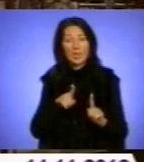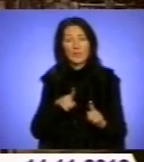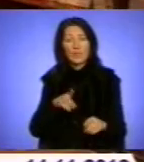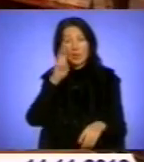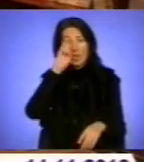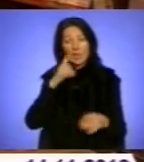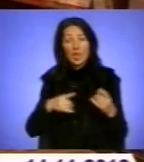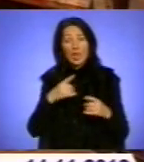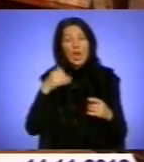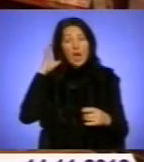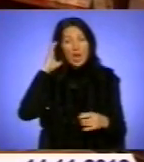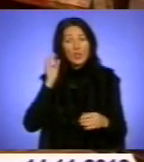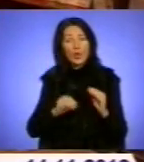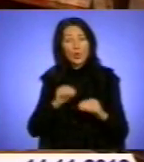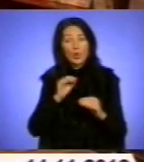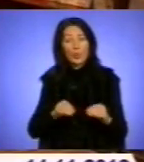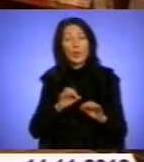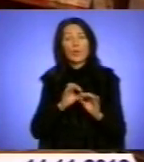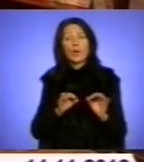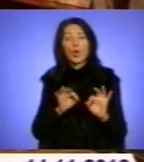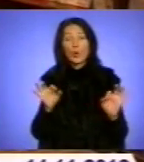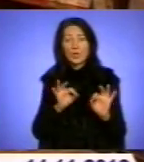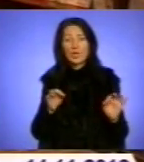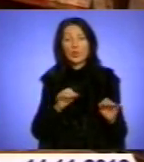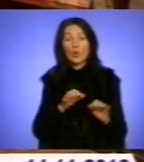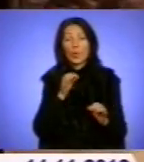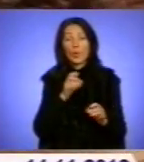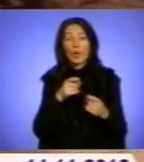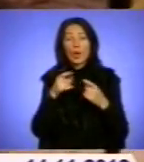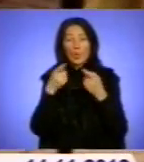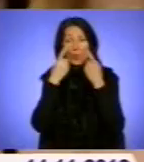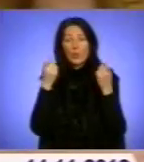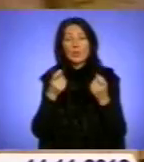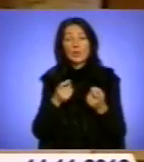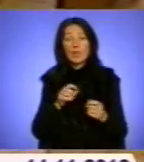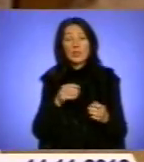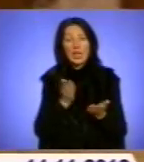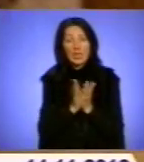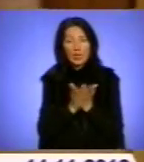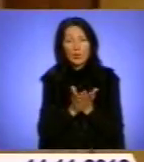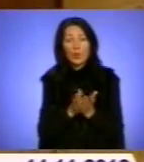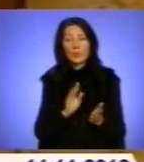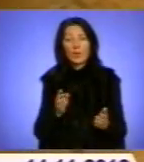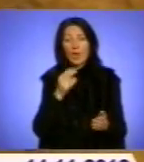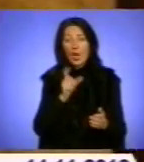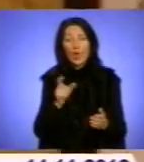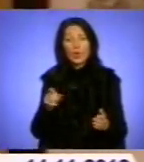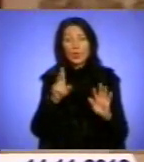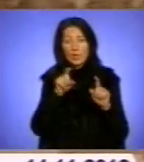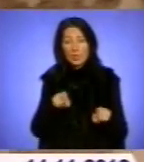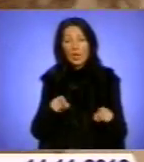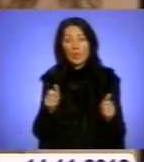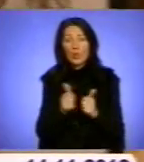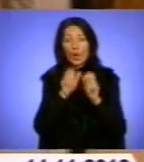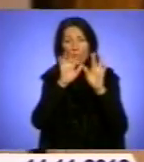телераді розробив концепцію популяризації книжок, а відтак і читання. Бо молодь ще не відходить від комп'ютера, не звикли купувати друковане слово. Їм легше скачати